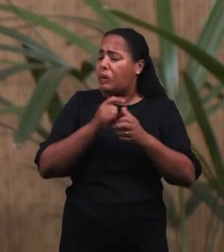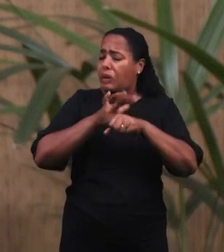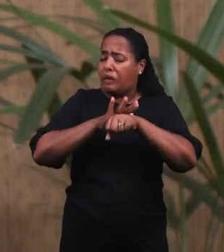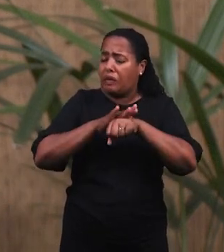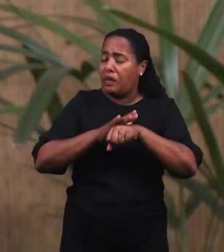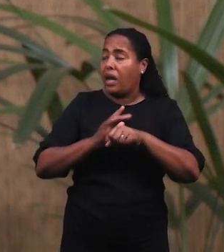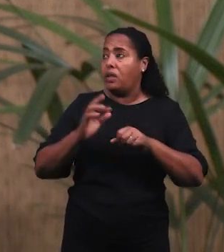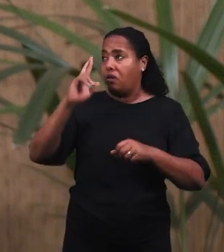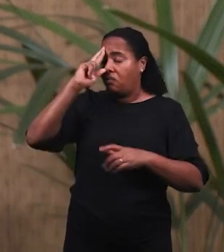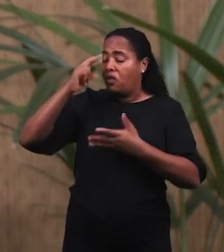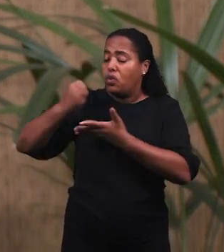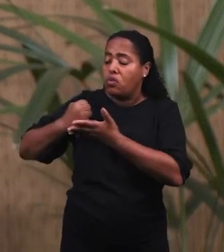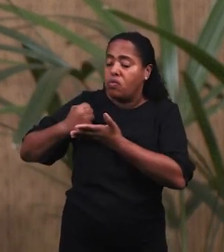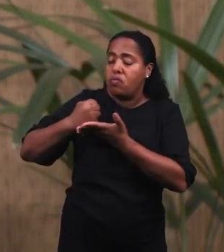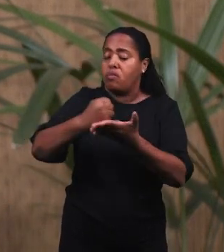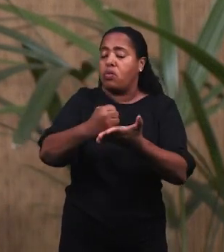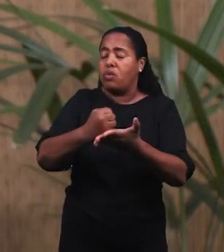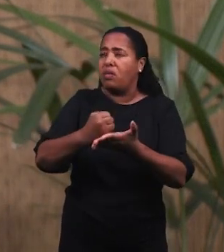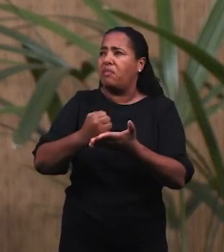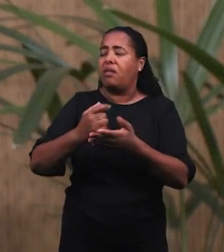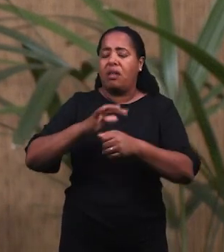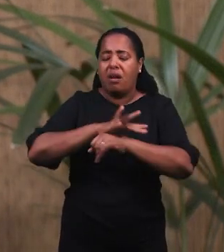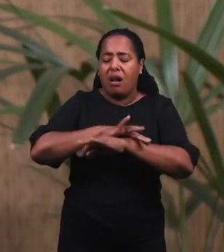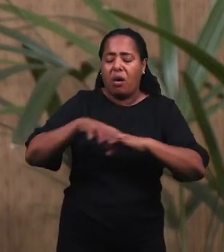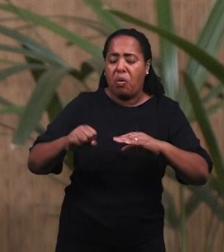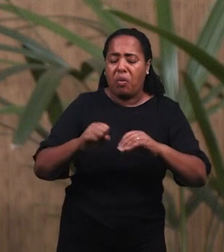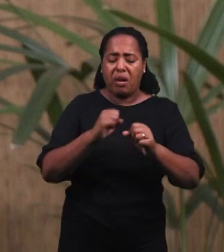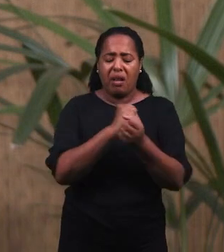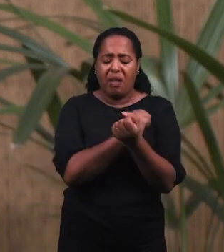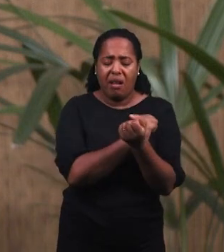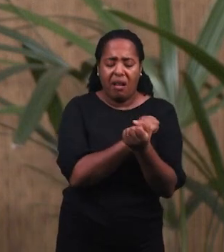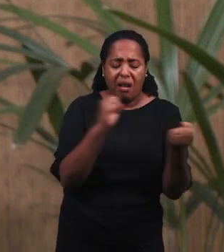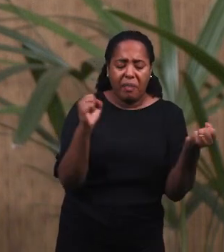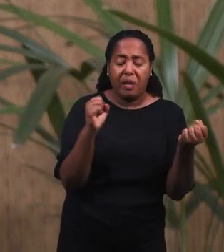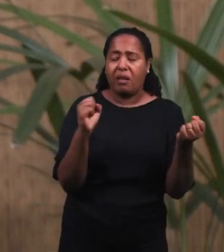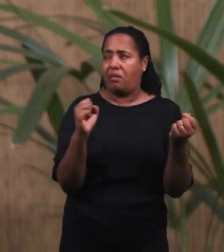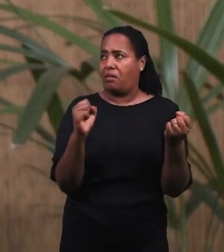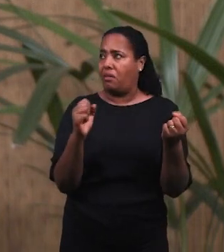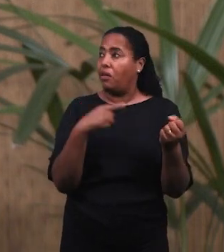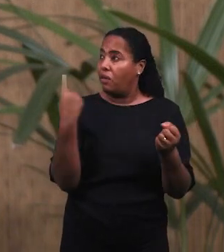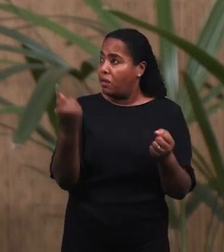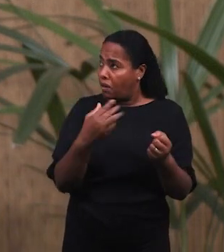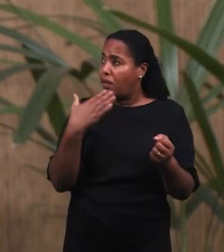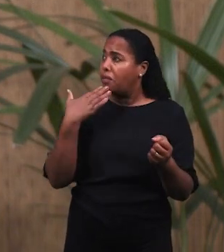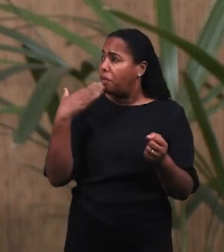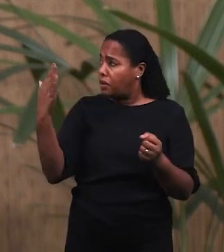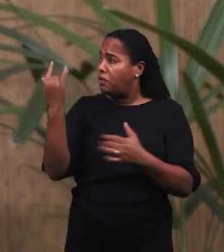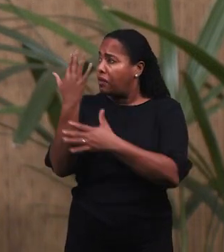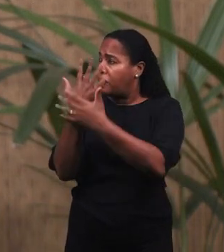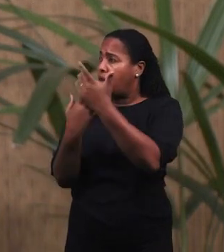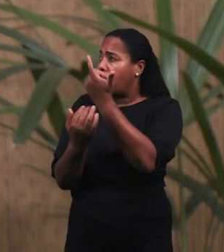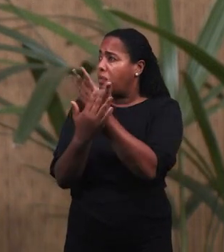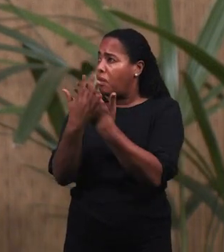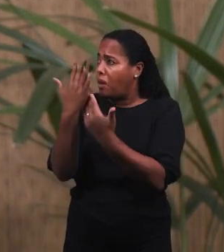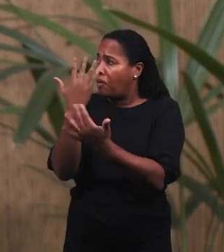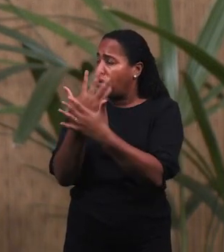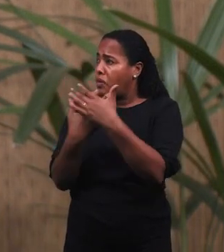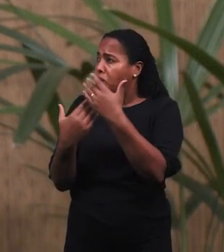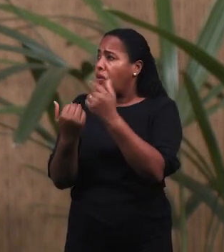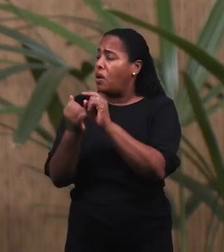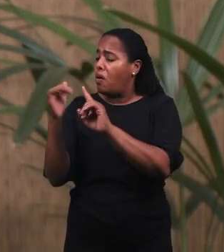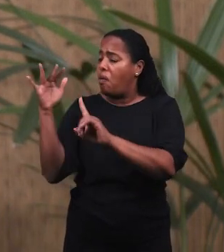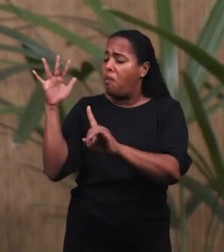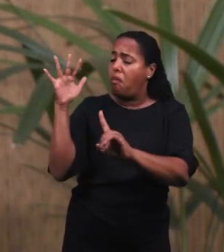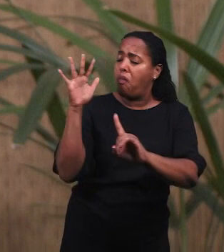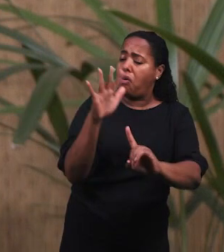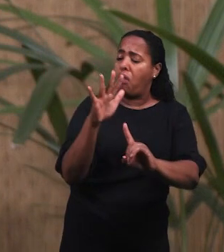болезни. Мы просим, Господь, пошли помощь Твою, исцеление Твое, освобождение Твое. И мы молимся, чтобы